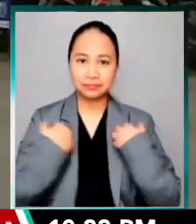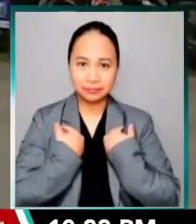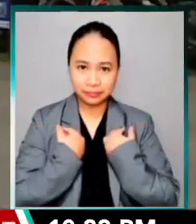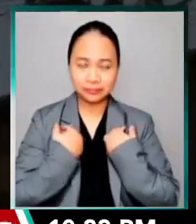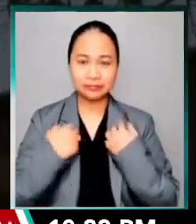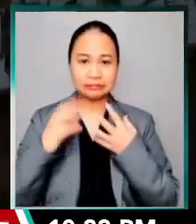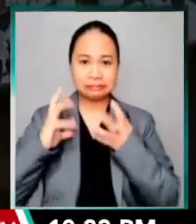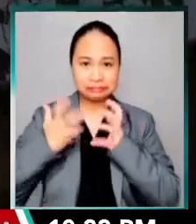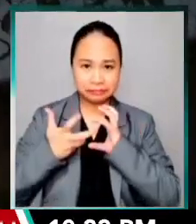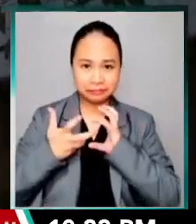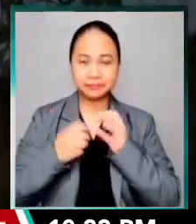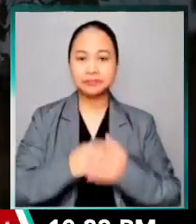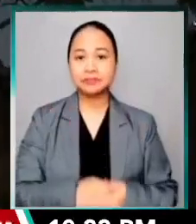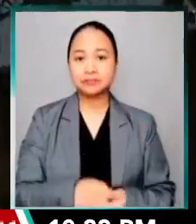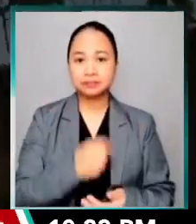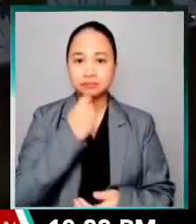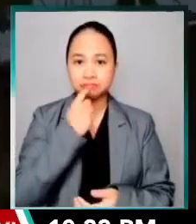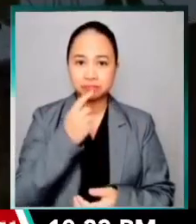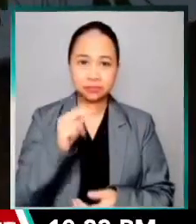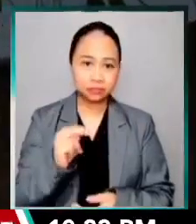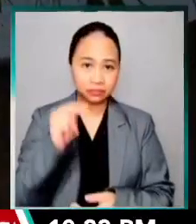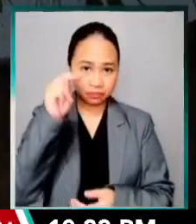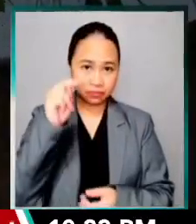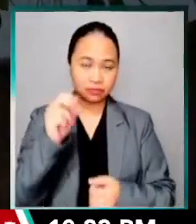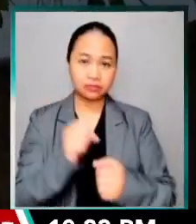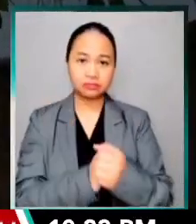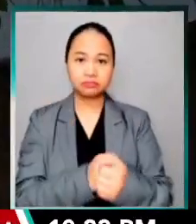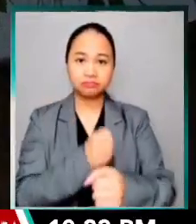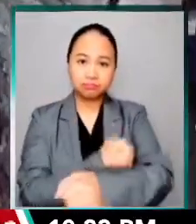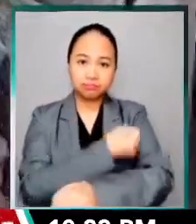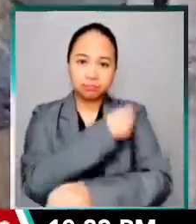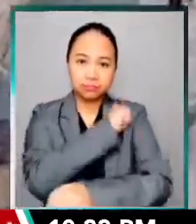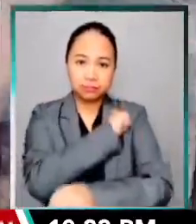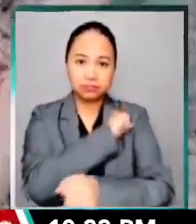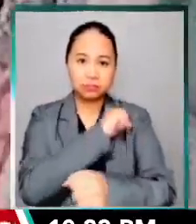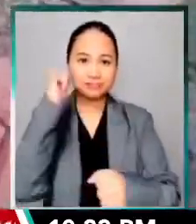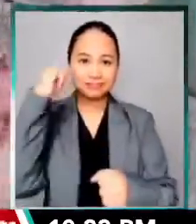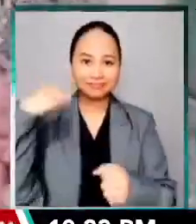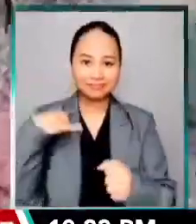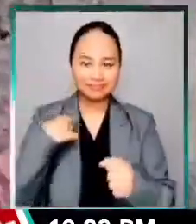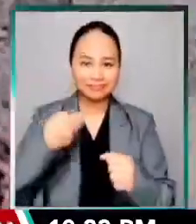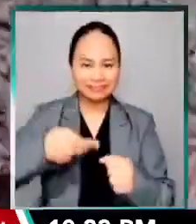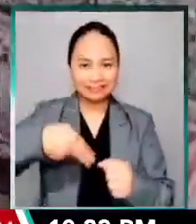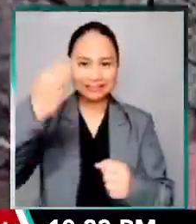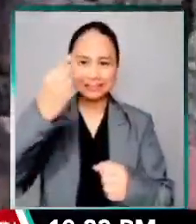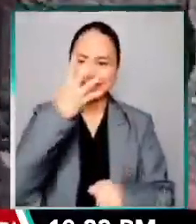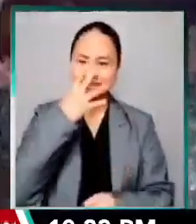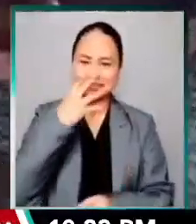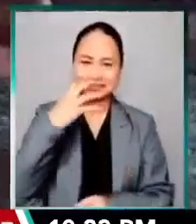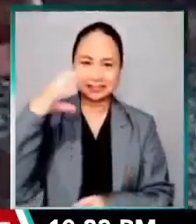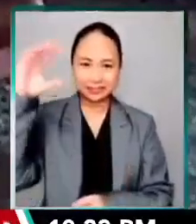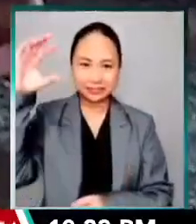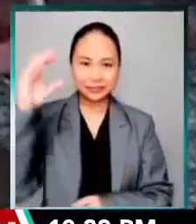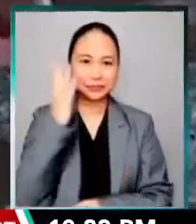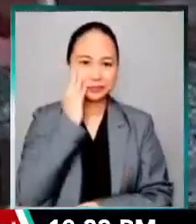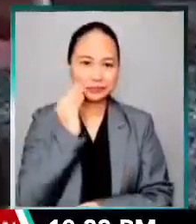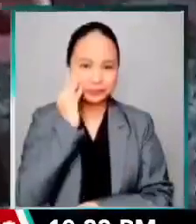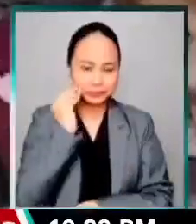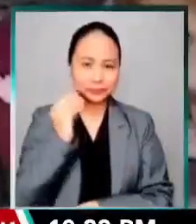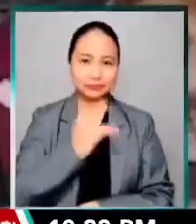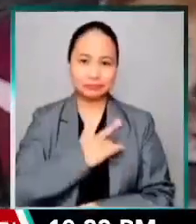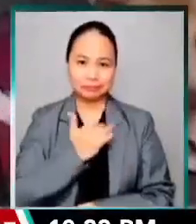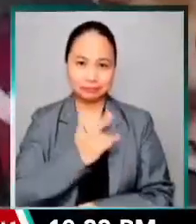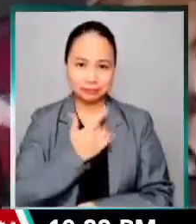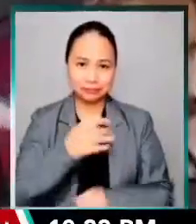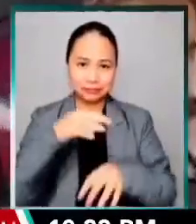Samar, umabot sa 45 degrees Celsius ang temperatura kahapon. Grabing init. Ramdam sa kalapit na bayan ng San Antonio ang